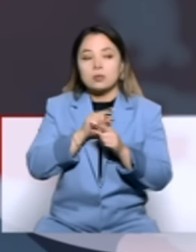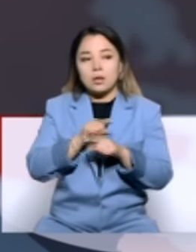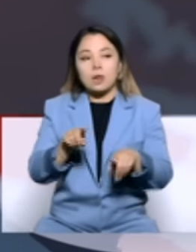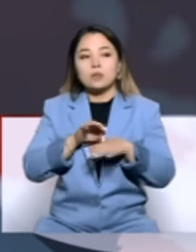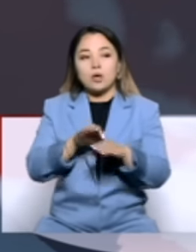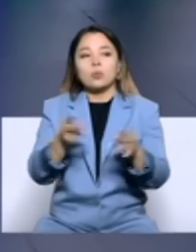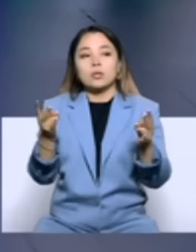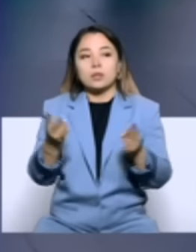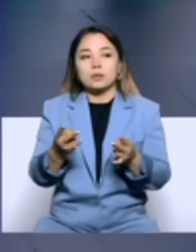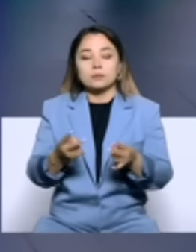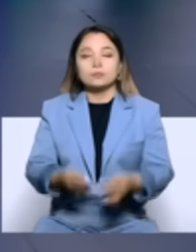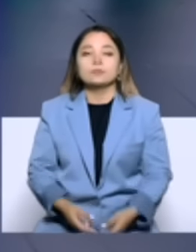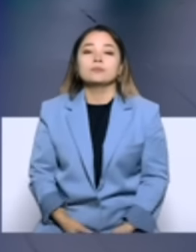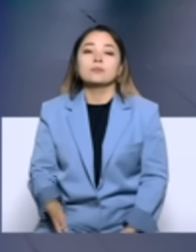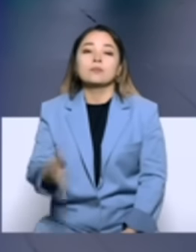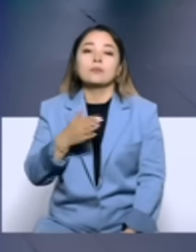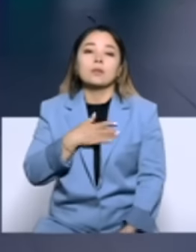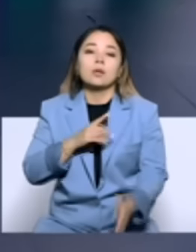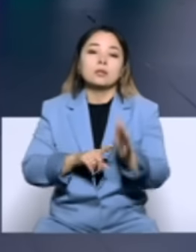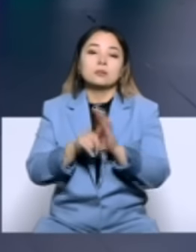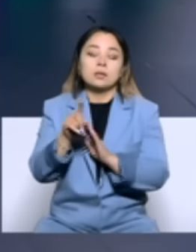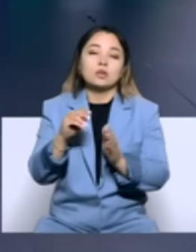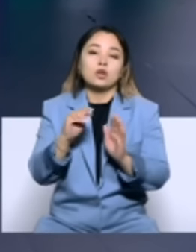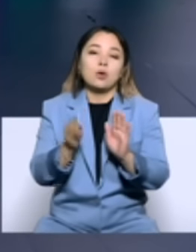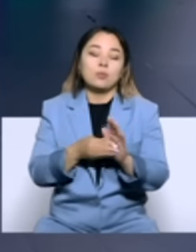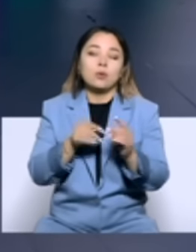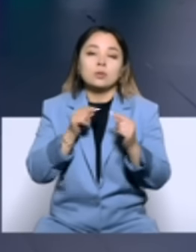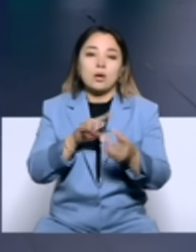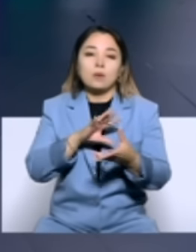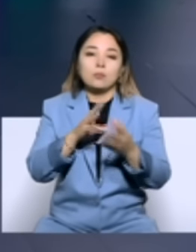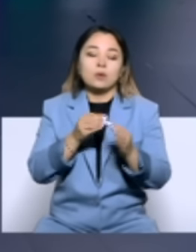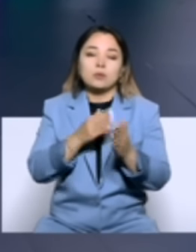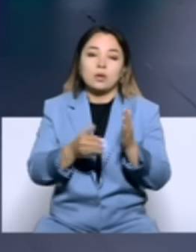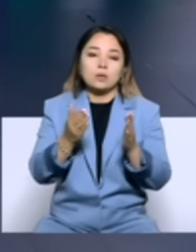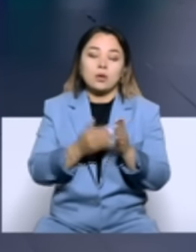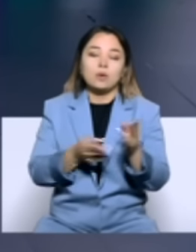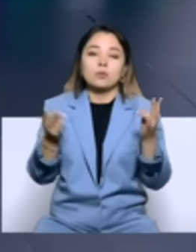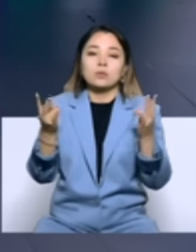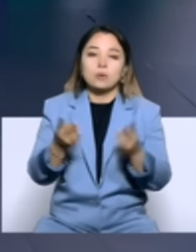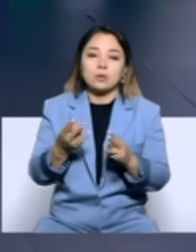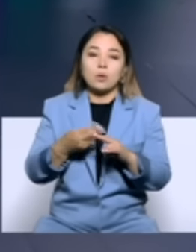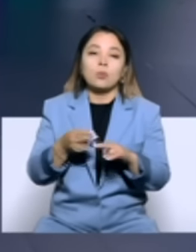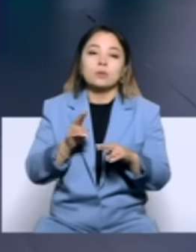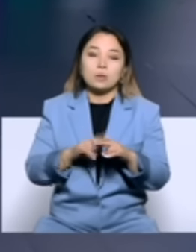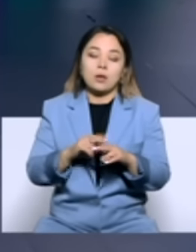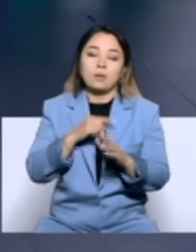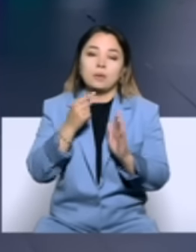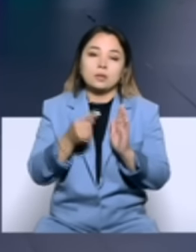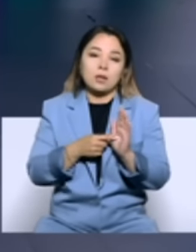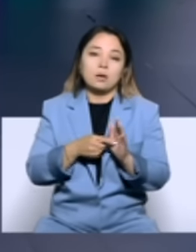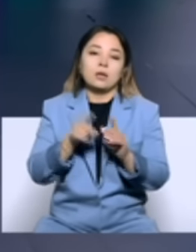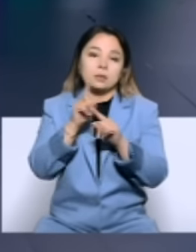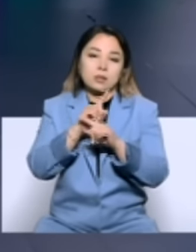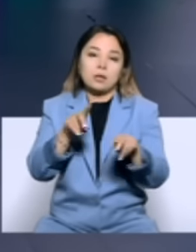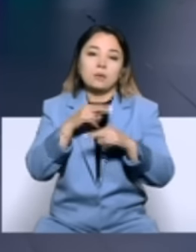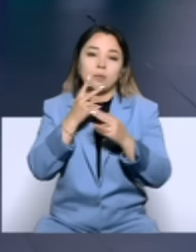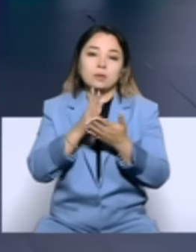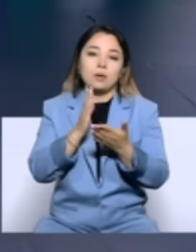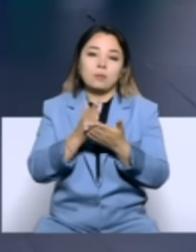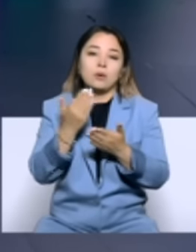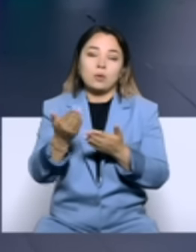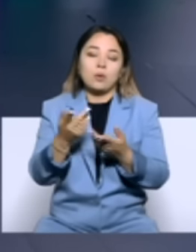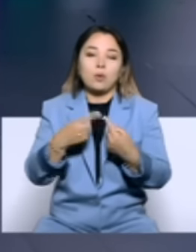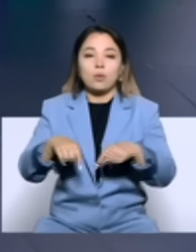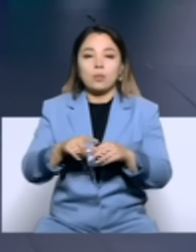керек. Біз ең алдымен жемқорлықты түбірімен жоямыз керек. Осы мәселеге айрықша мән беремін.